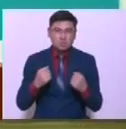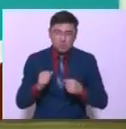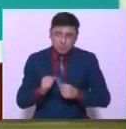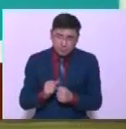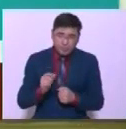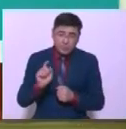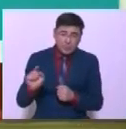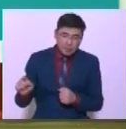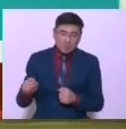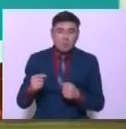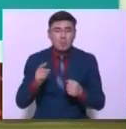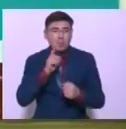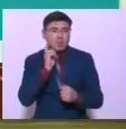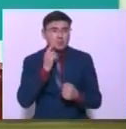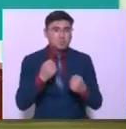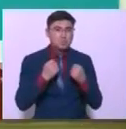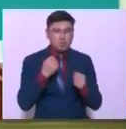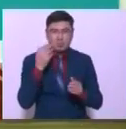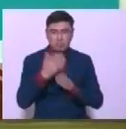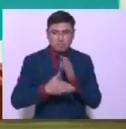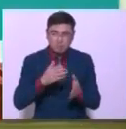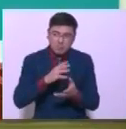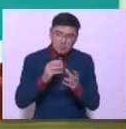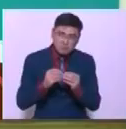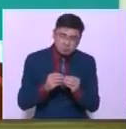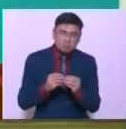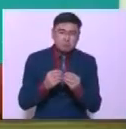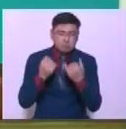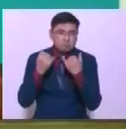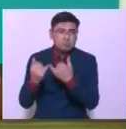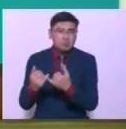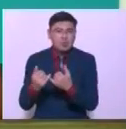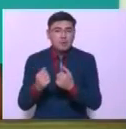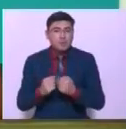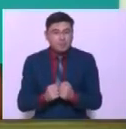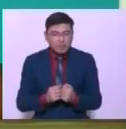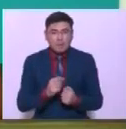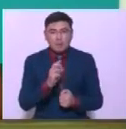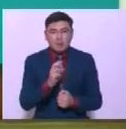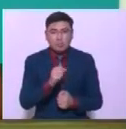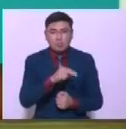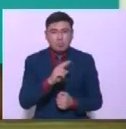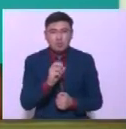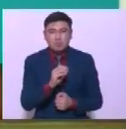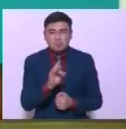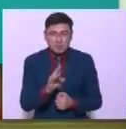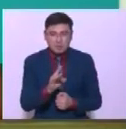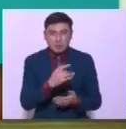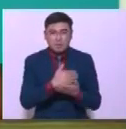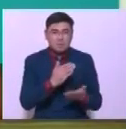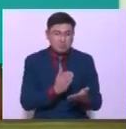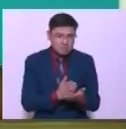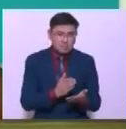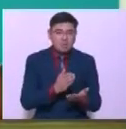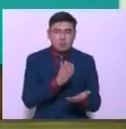қалыптастыру мақсатындағы жұмыстар, негізгі көрсеткіштер, жаңағы бапкерлердің сапалық құрамы,